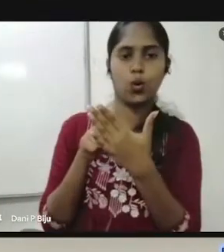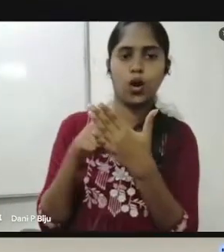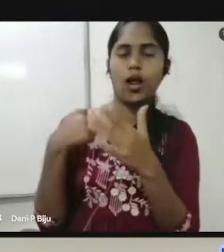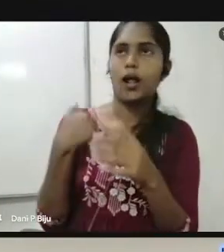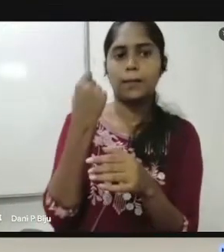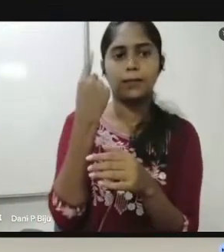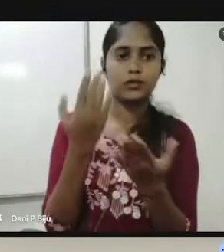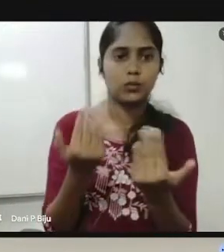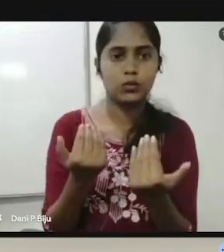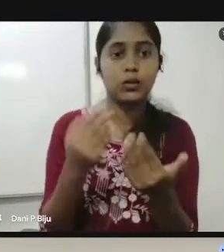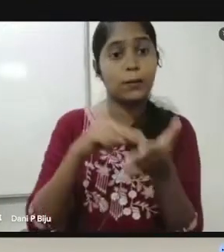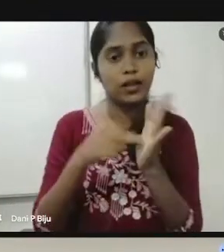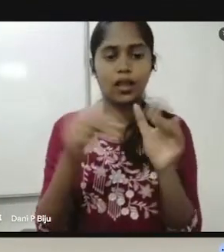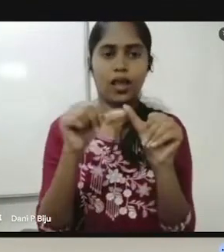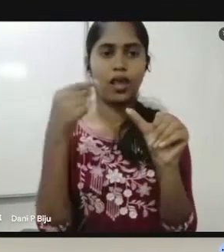അതിനെയാണ് നമ്മൾ എയ്ഡ് എന്ന് പറയുന്നത്.